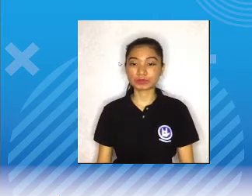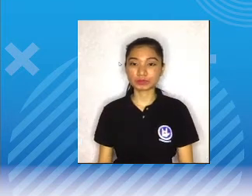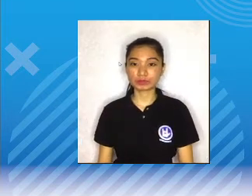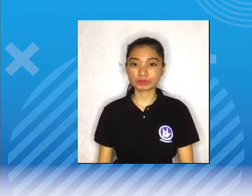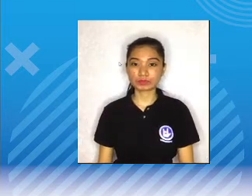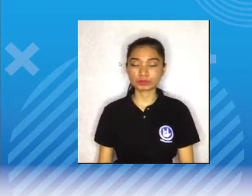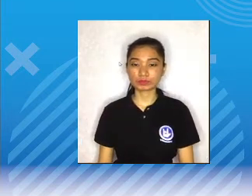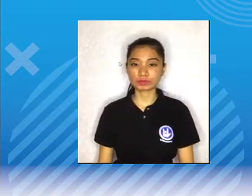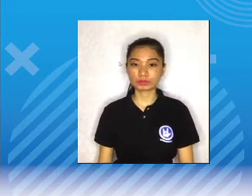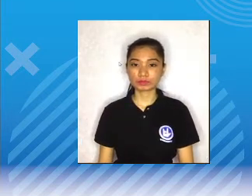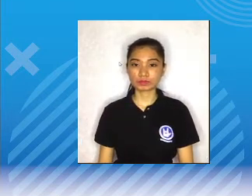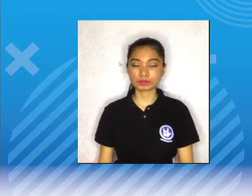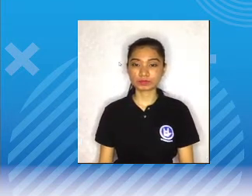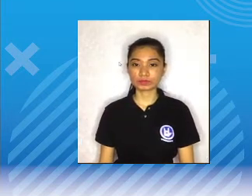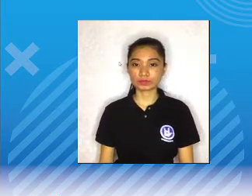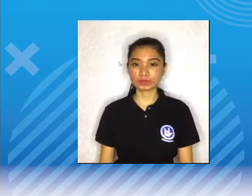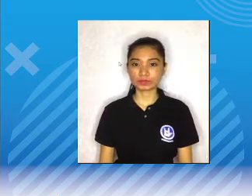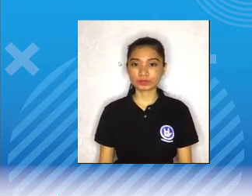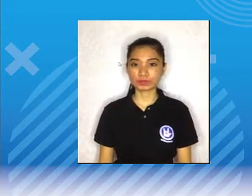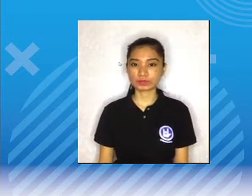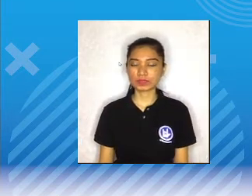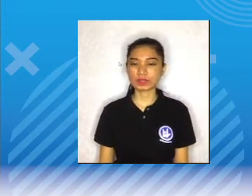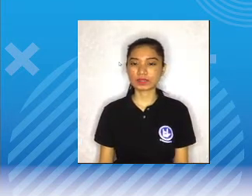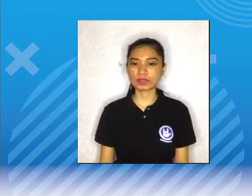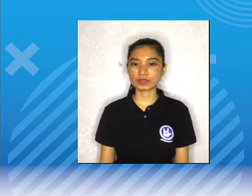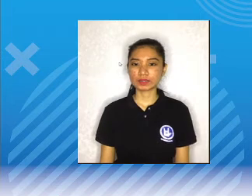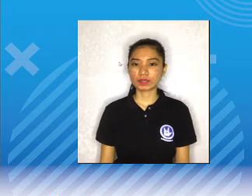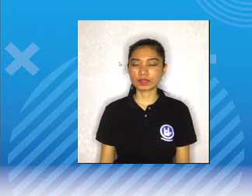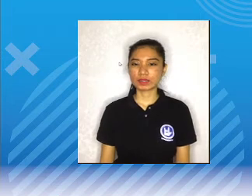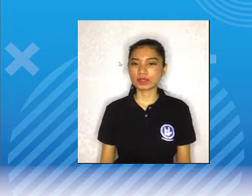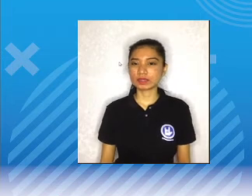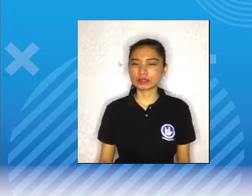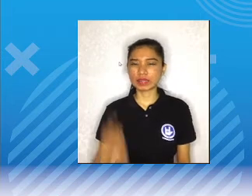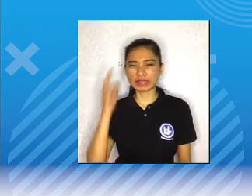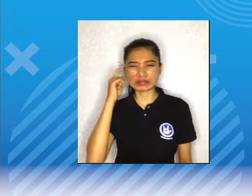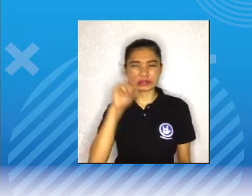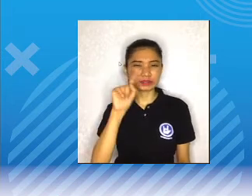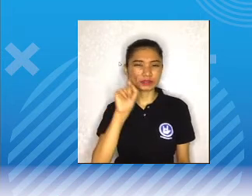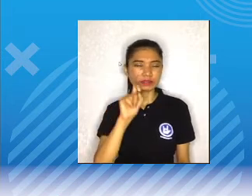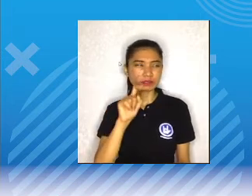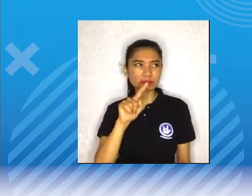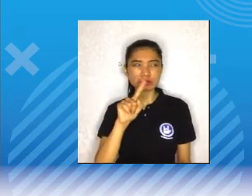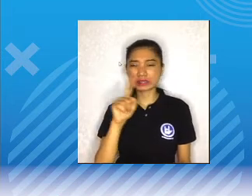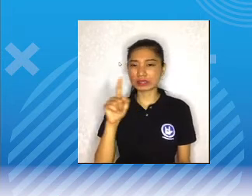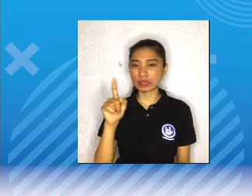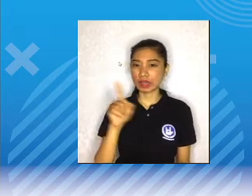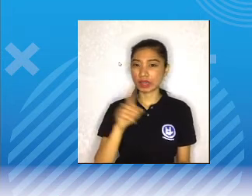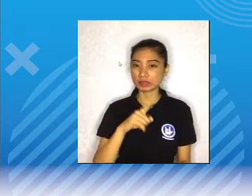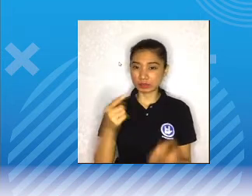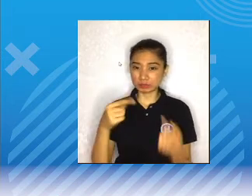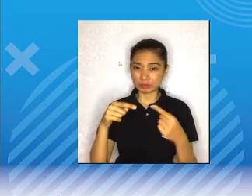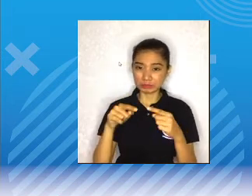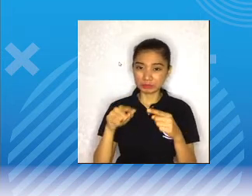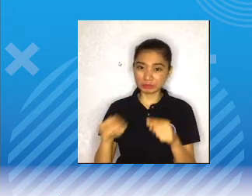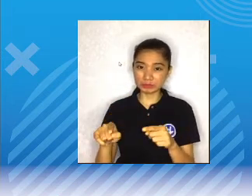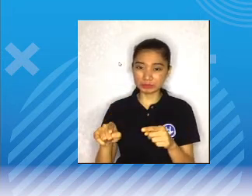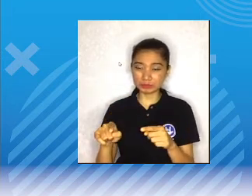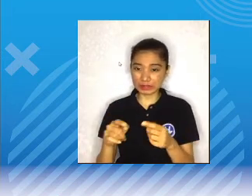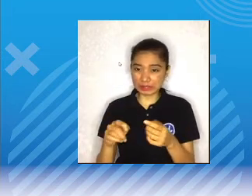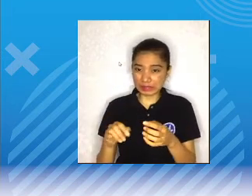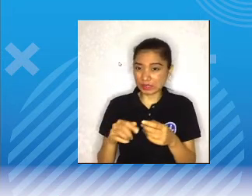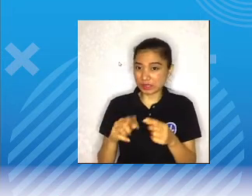Nakapag-stay ba ako ng 6 meters? Nasuot ko ba yung mask ko kapag nung ni-receive ko